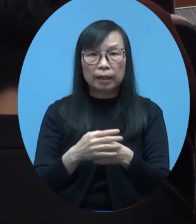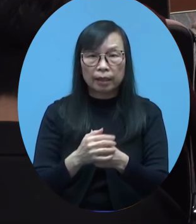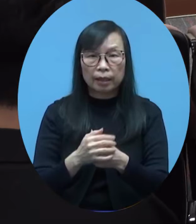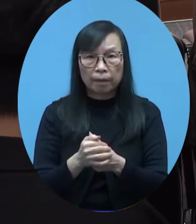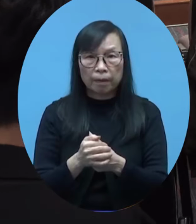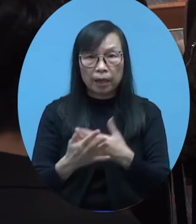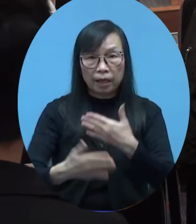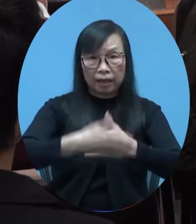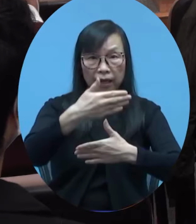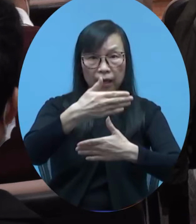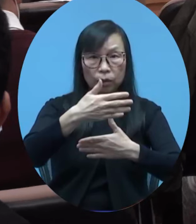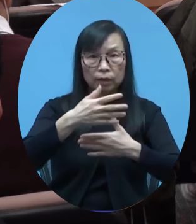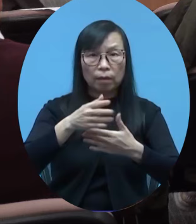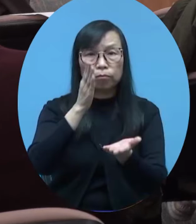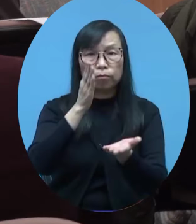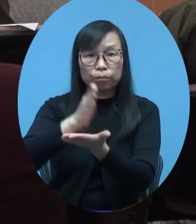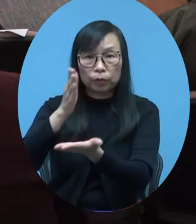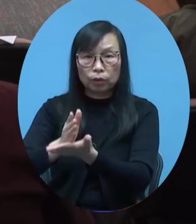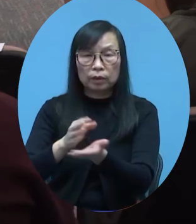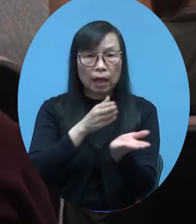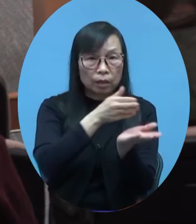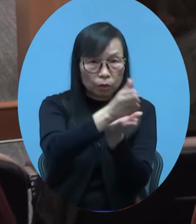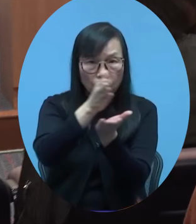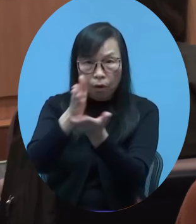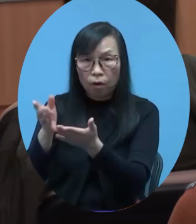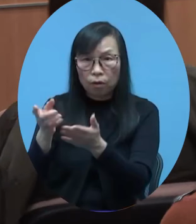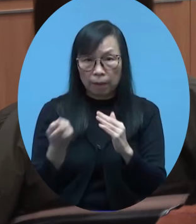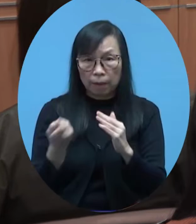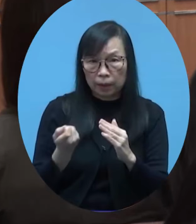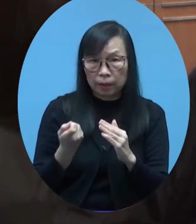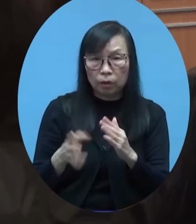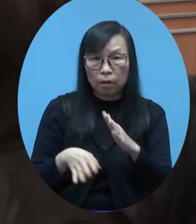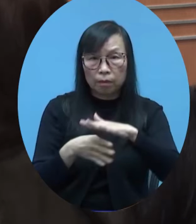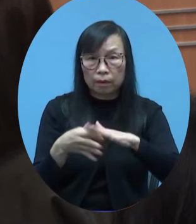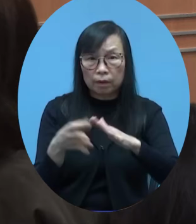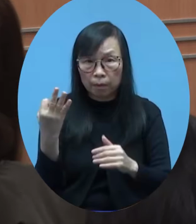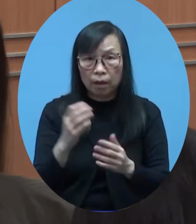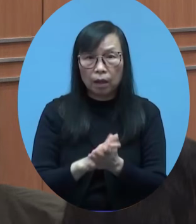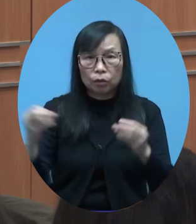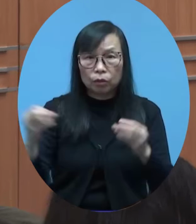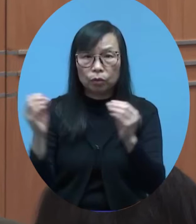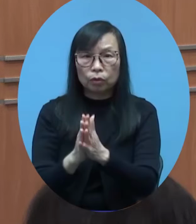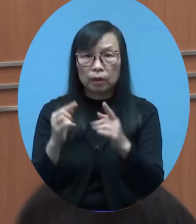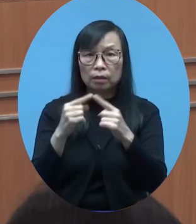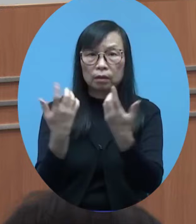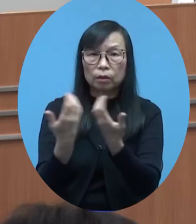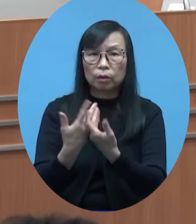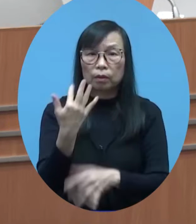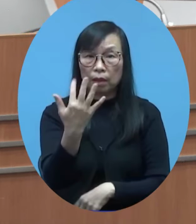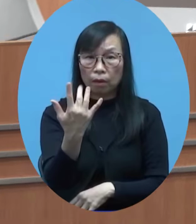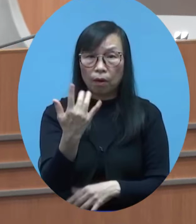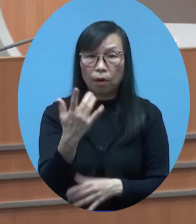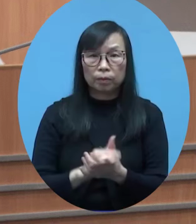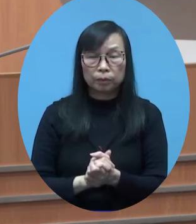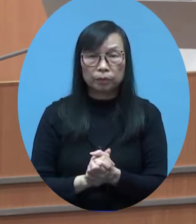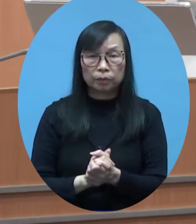嗰個樓層雖然係唔同咧，但係佢嗰個座向就近唔近而家個三户咧，同埋總受影響人數係有幾多咧？另